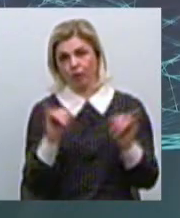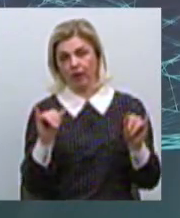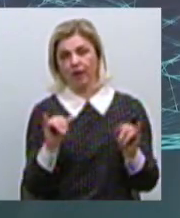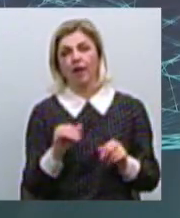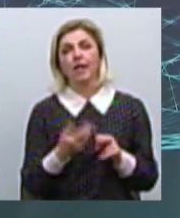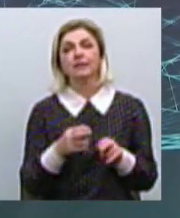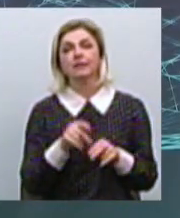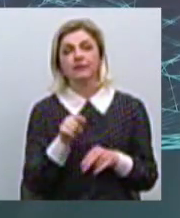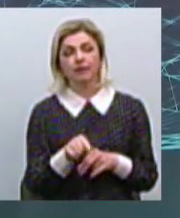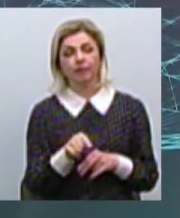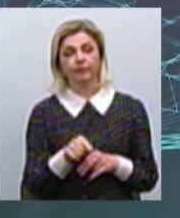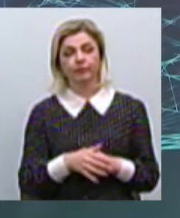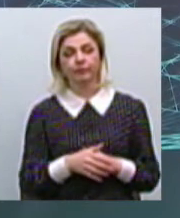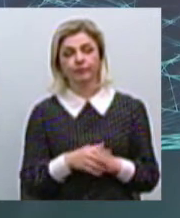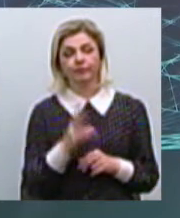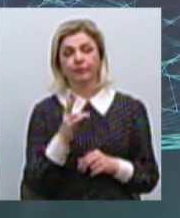це